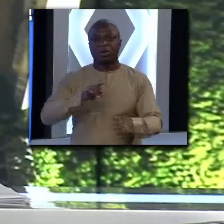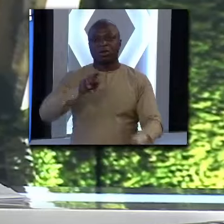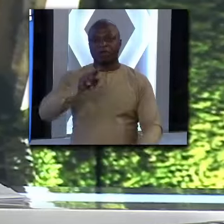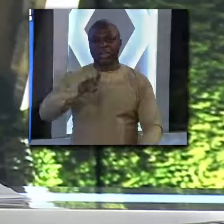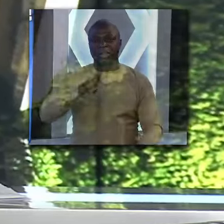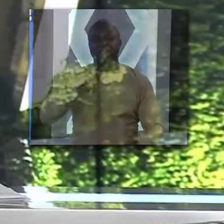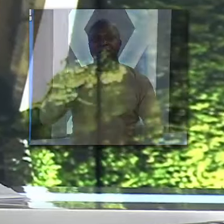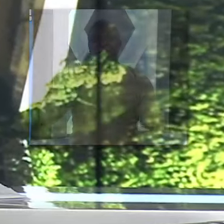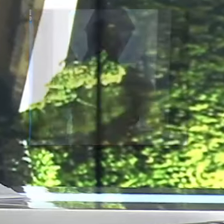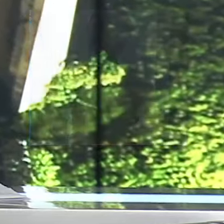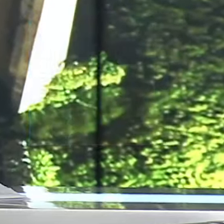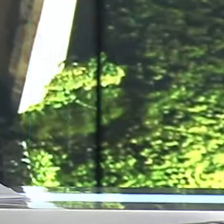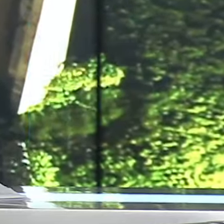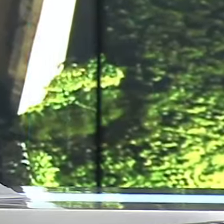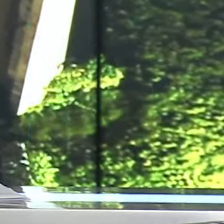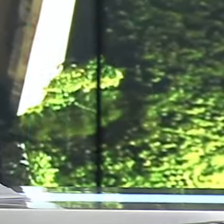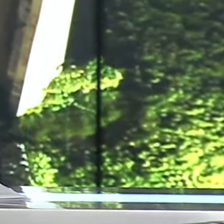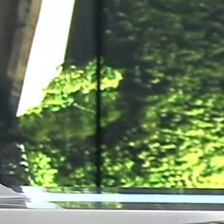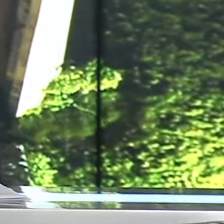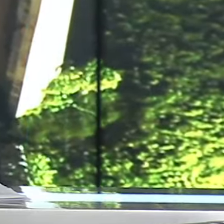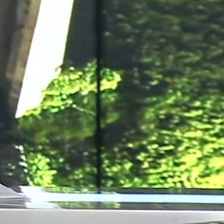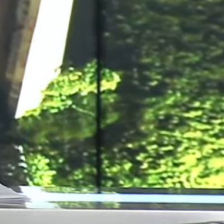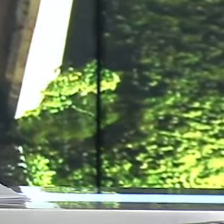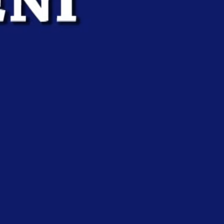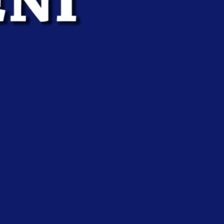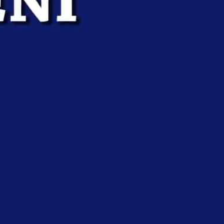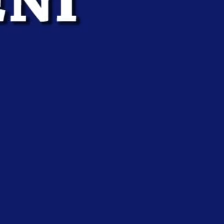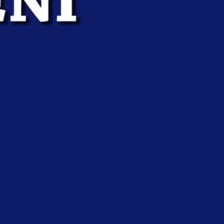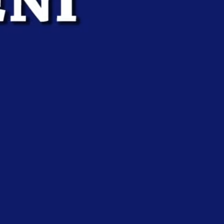Un communiqué lu par Christine.